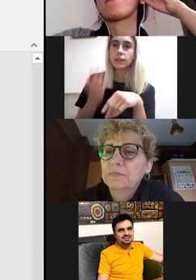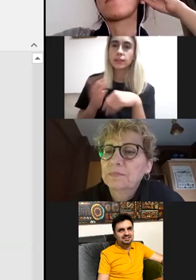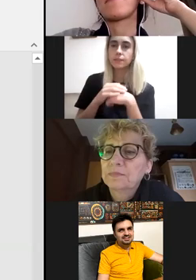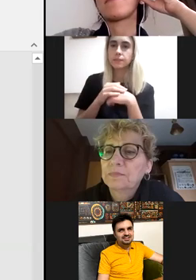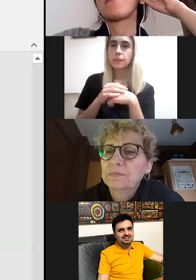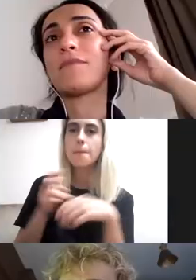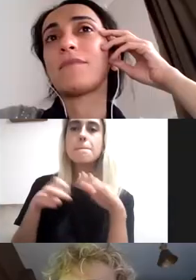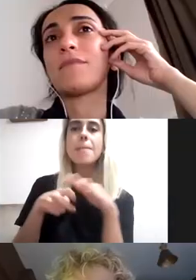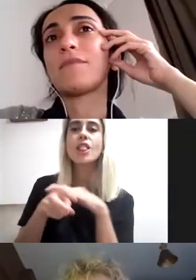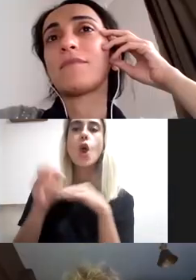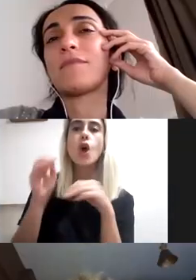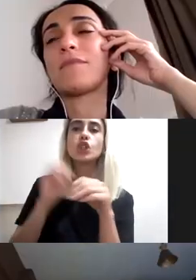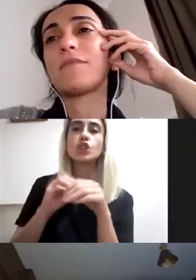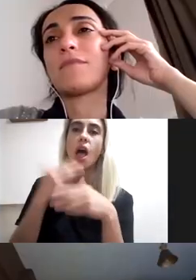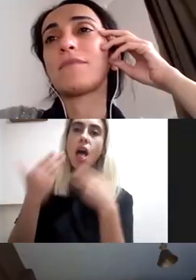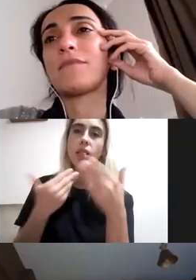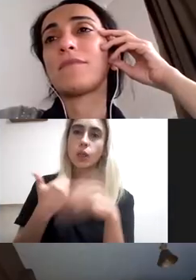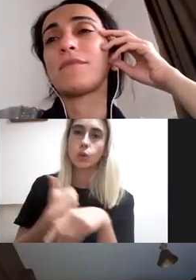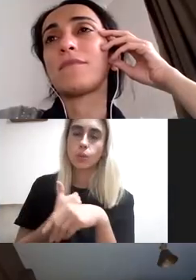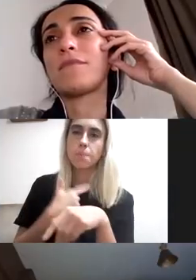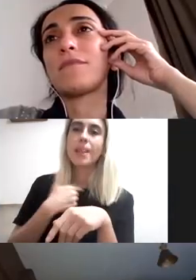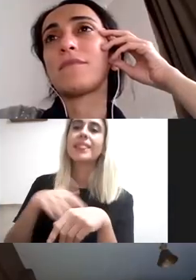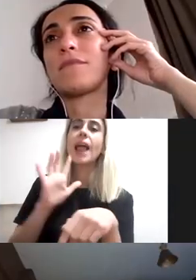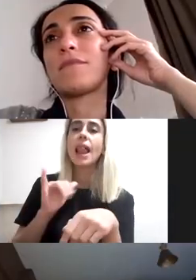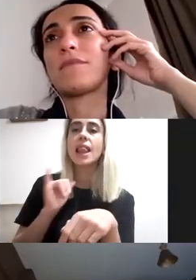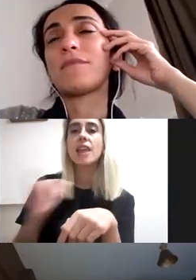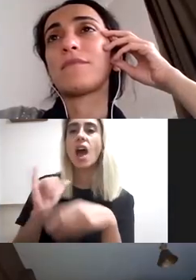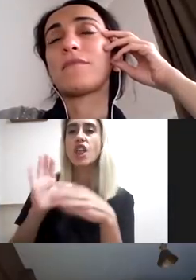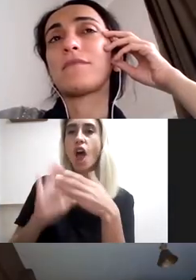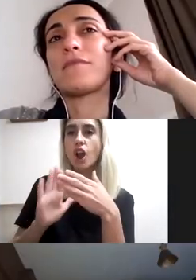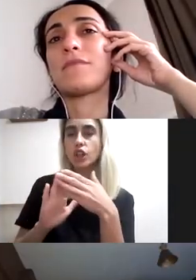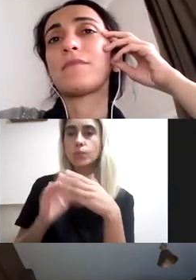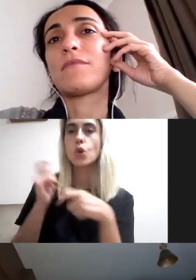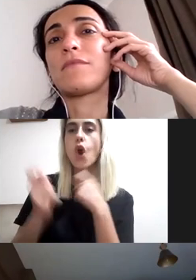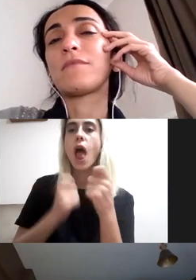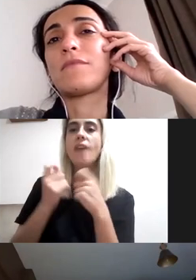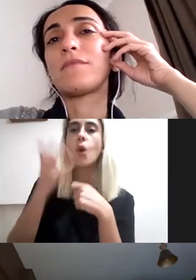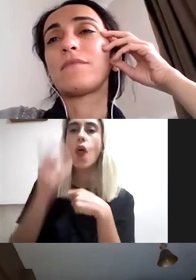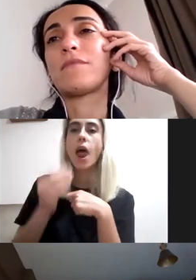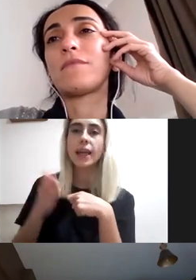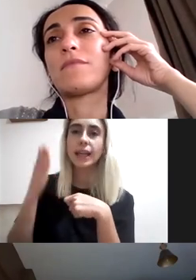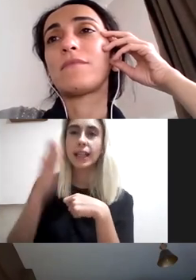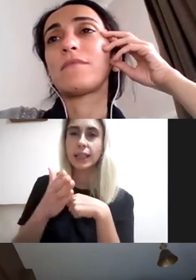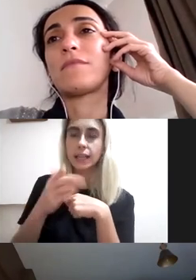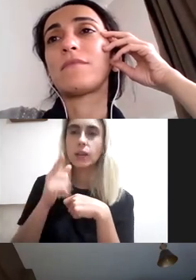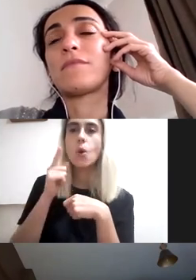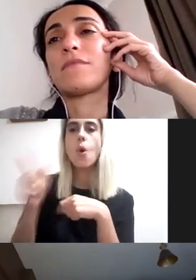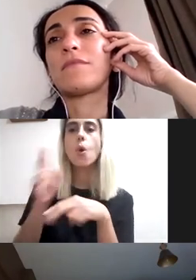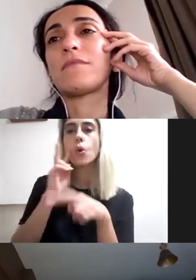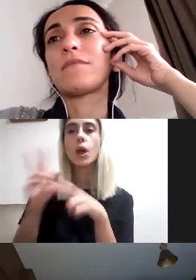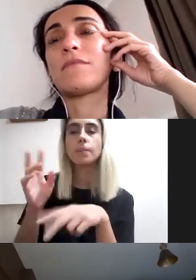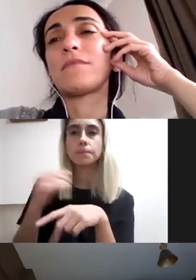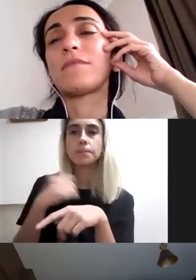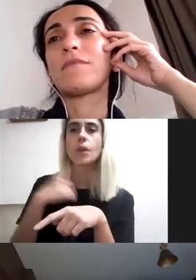Metro için anlatıyorum bu hikayeyi. Ben değildim ama yakın bir arkadaşım görevli olarak gittiği için ondan direkt bilgi alıyorum.